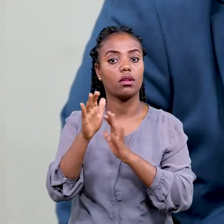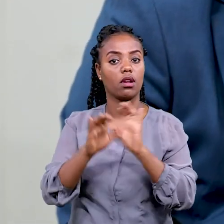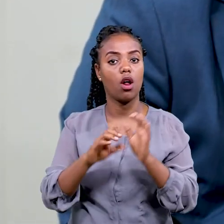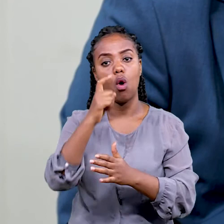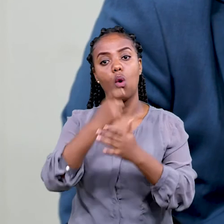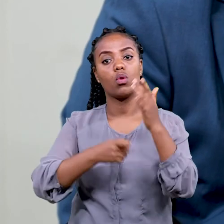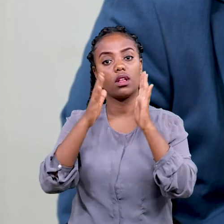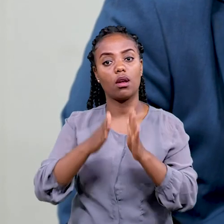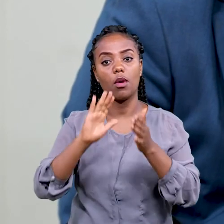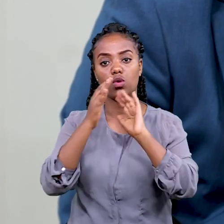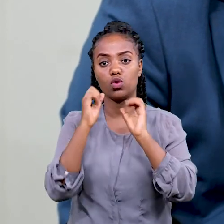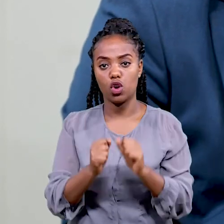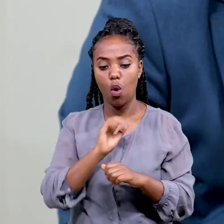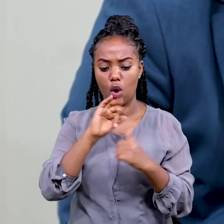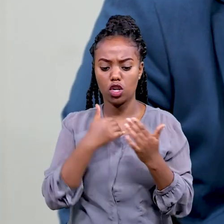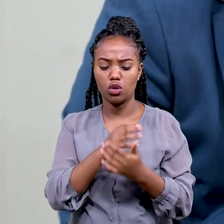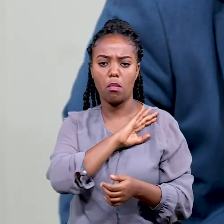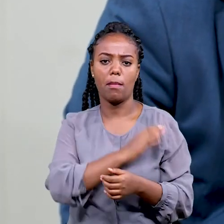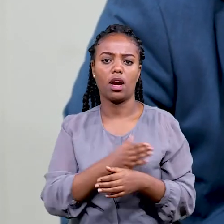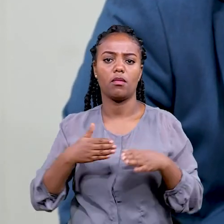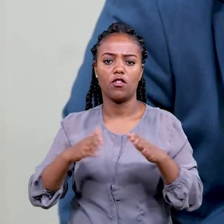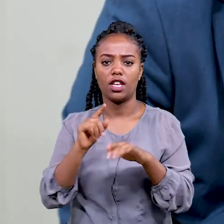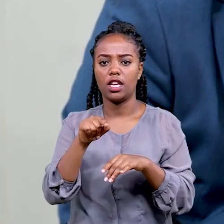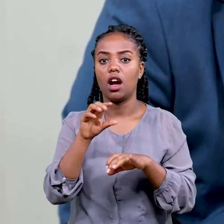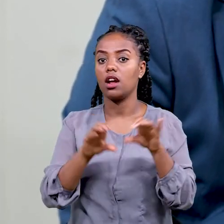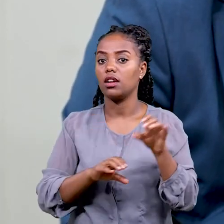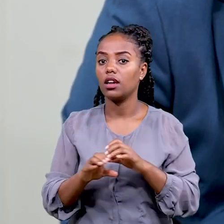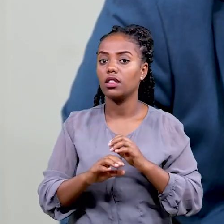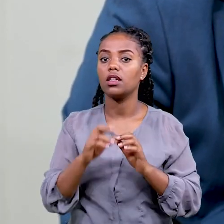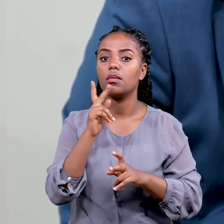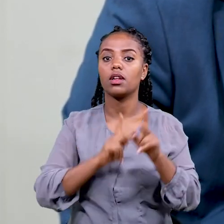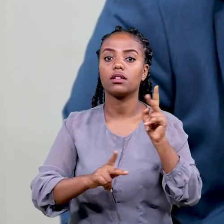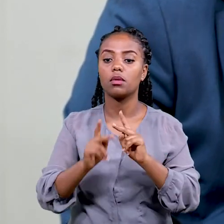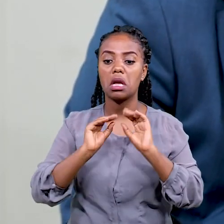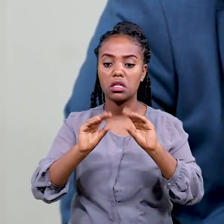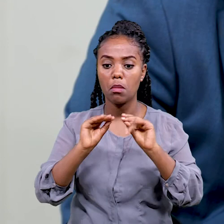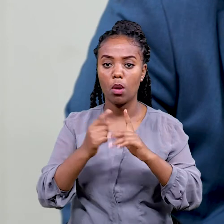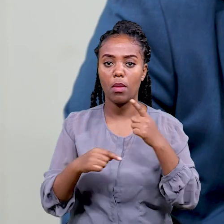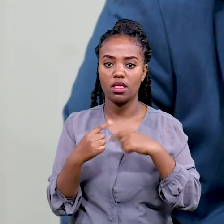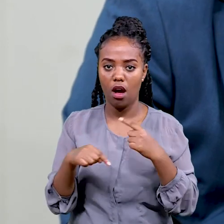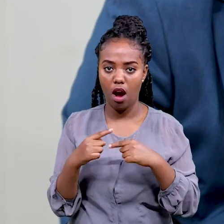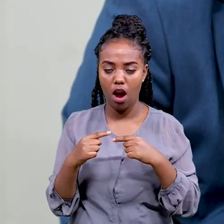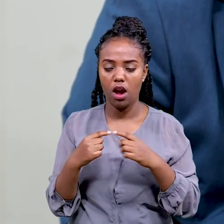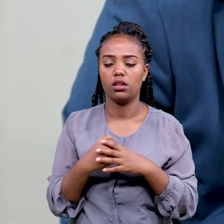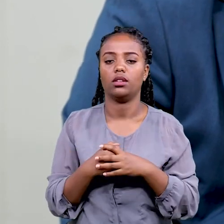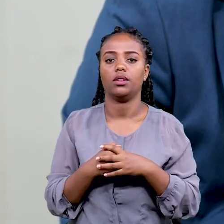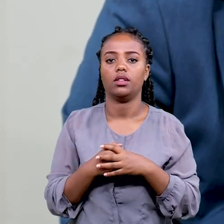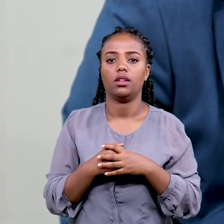ከተደረገ ውጤታማ ሊሆን ይችላል። ሁላችንም አቅም በፈቀደ ይህንን ካከናወንን ህብረተሰባችንንም እያስተማርን ከመጣን